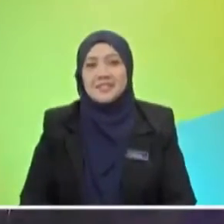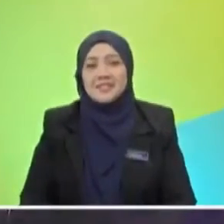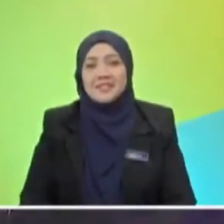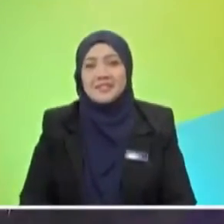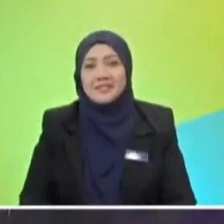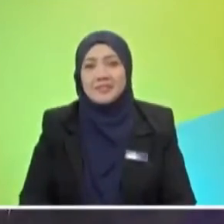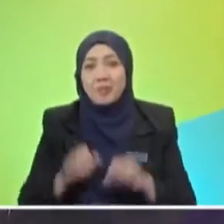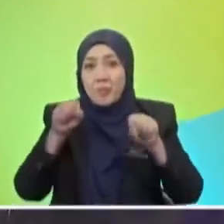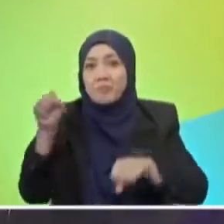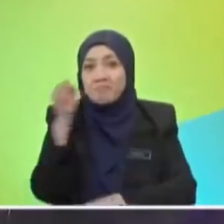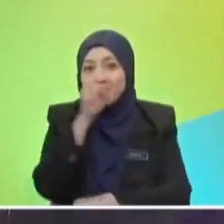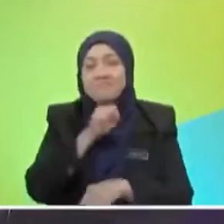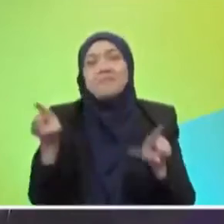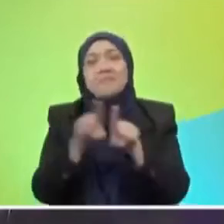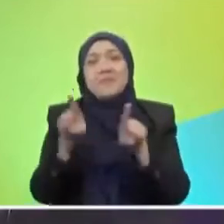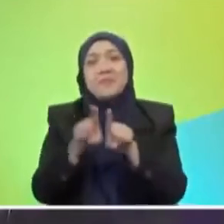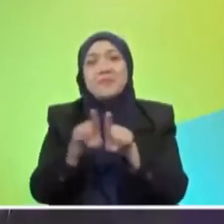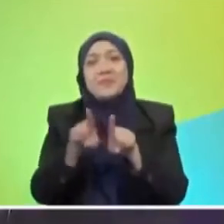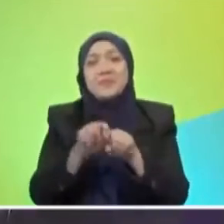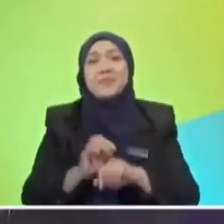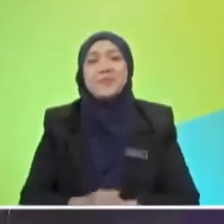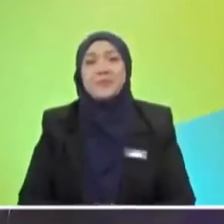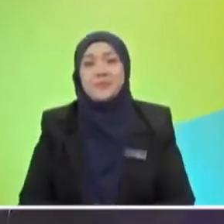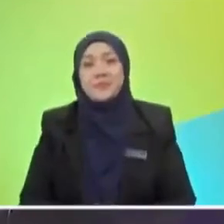sama-sama. Jom.